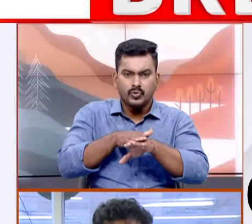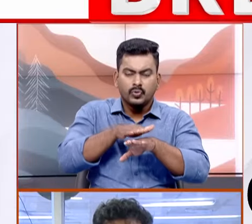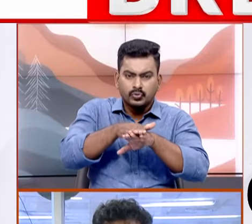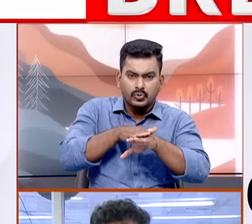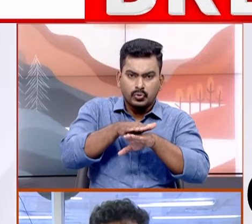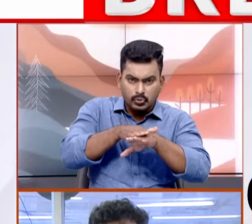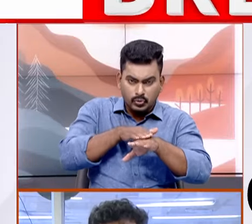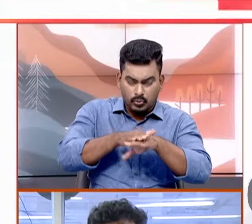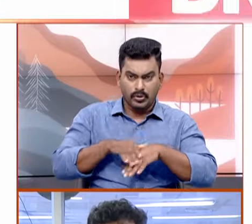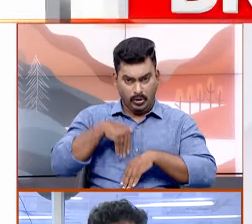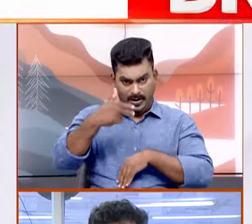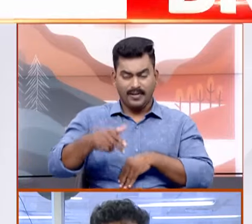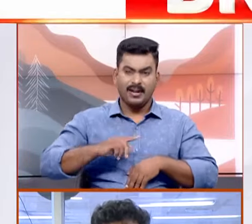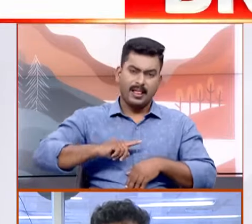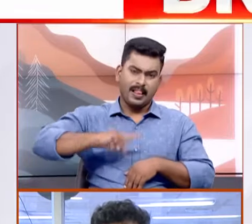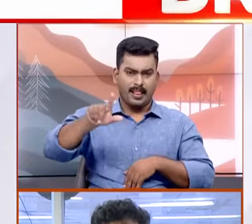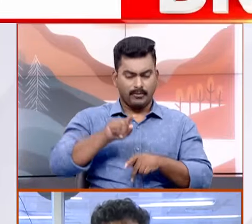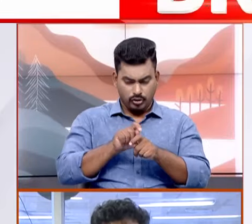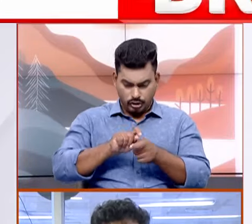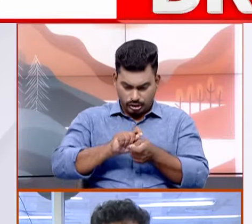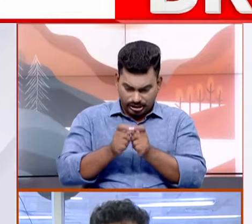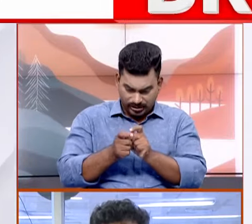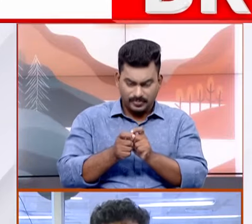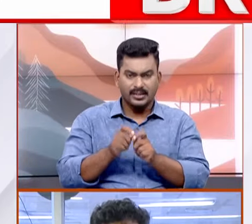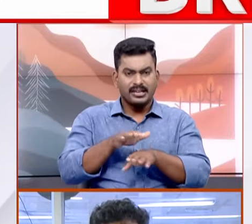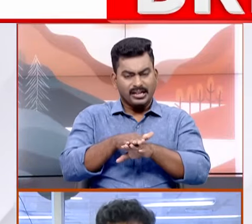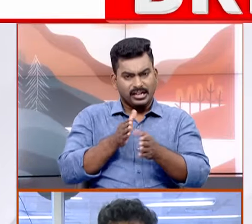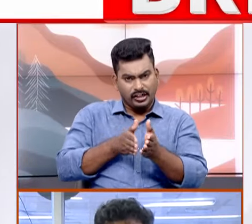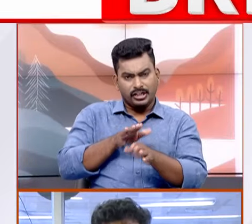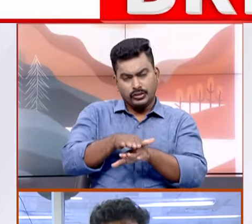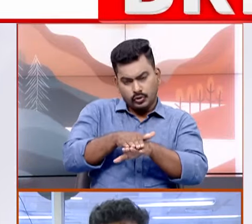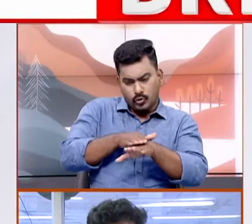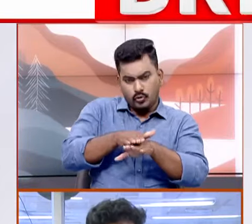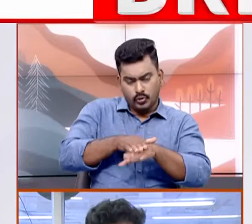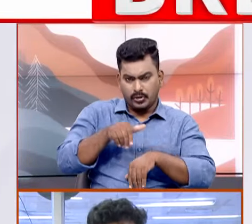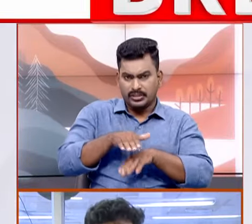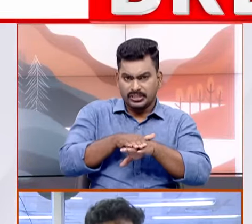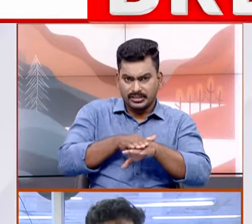ശരിയാക്കുന്നത് വരെ. അതുകൊണ്ട് തന്നെ ട്രെയിൻ ഒരു അല്പം വേഗത കുറച്ചുകൂടും. അതിൻ്റേതായിട്ടുള്ള ഒരു വൈകൽ മാത്രമാകും ഉണ്ടാവുക. പൂജ,